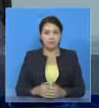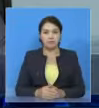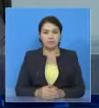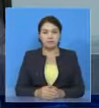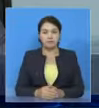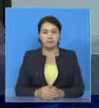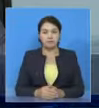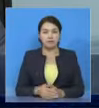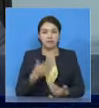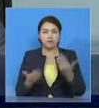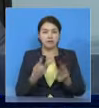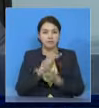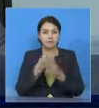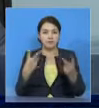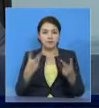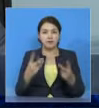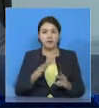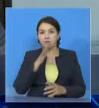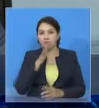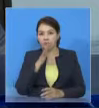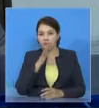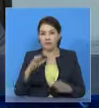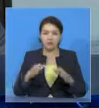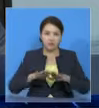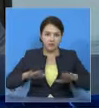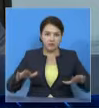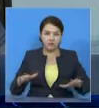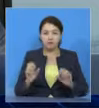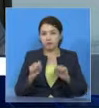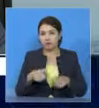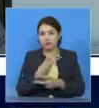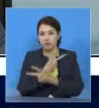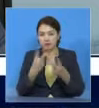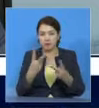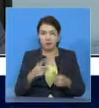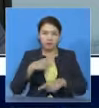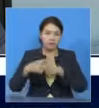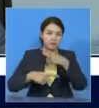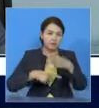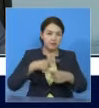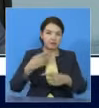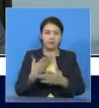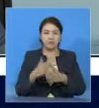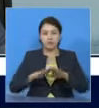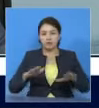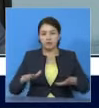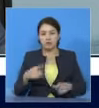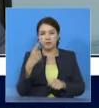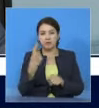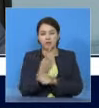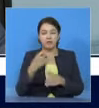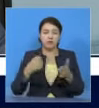зарегистрировано. Если посмотреть по возрастным категориям детей, то можно увидеть следующие данные. Детей от 1